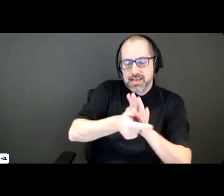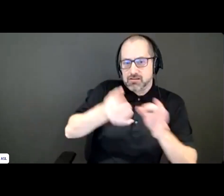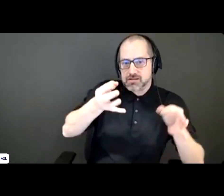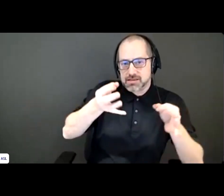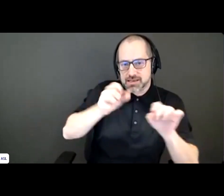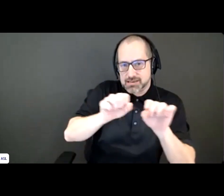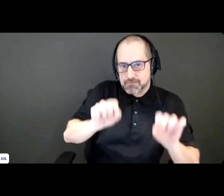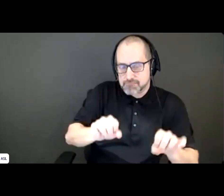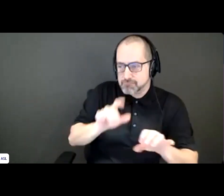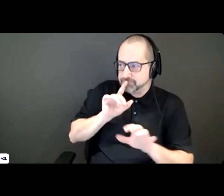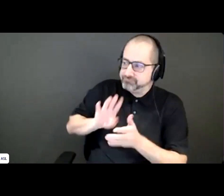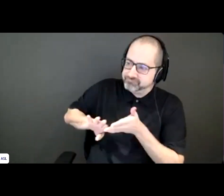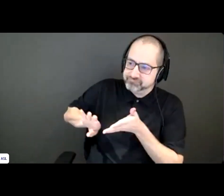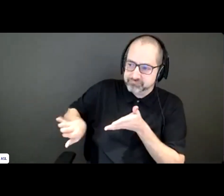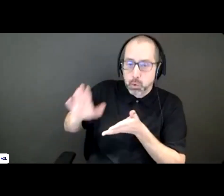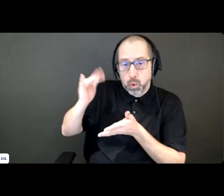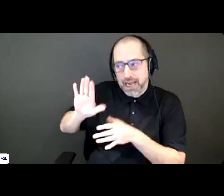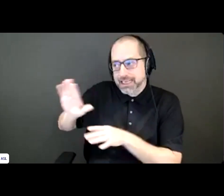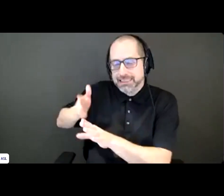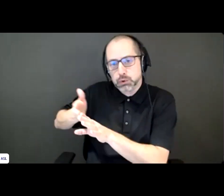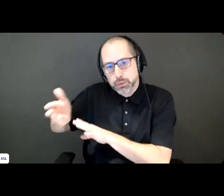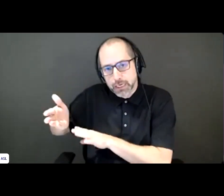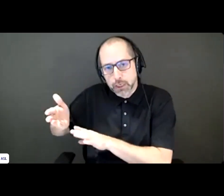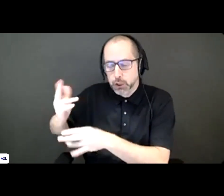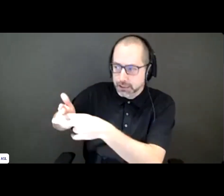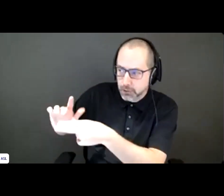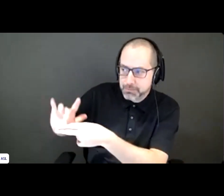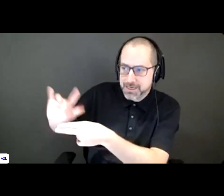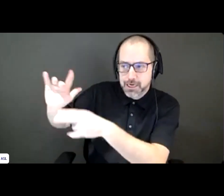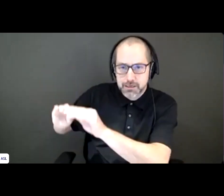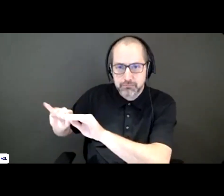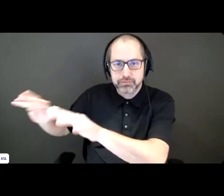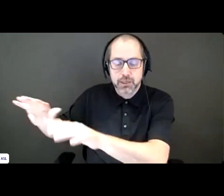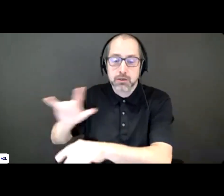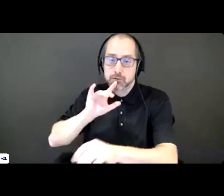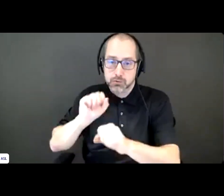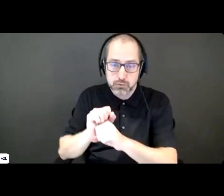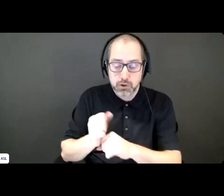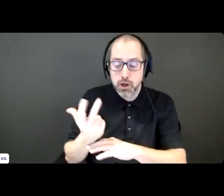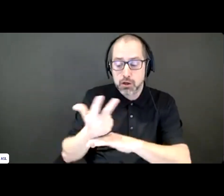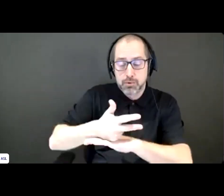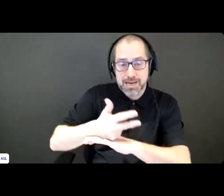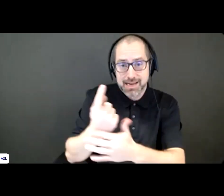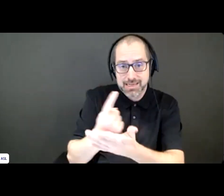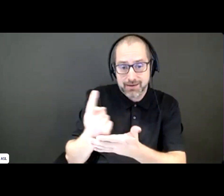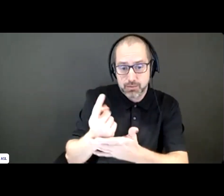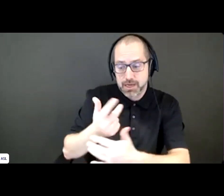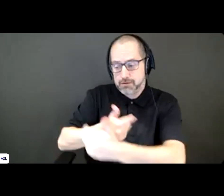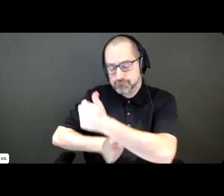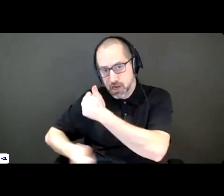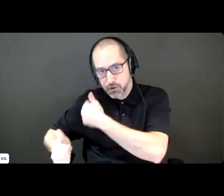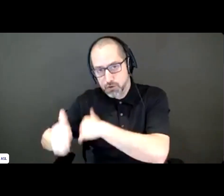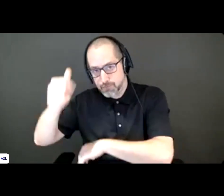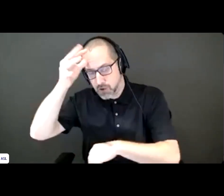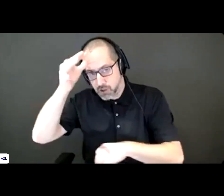omis par le système de justice en raison de sa réputation brillante et de tout ce qu'il avait fait il a donc reçu le droit de garde pour nous